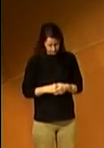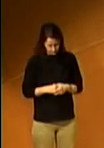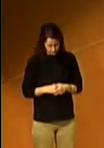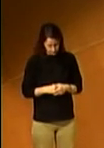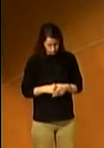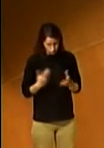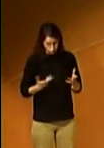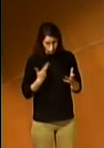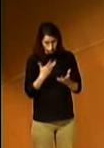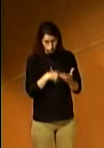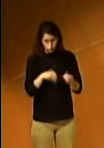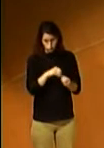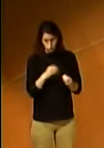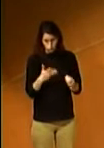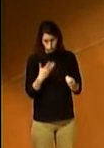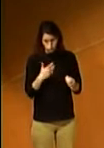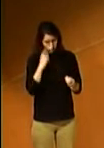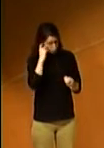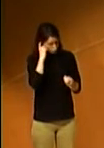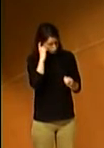Qu'est-ce que je peux dire d'autre aussi ?